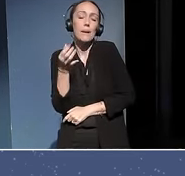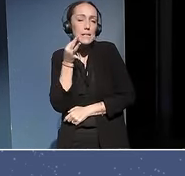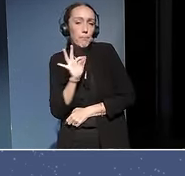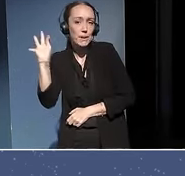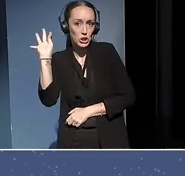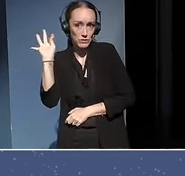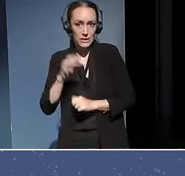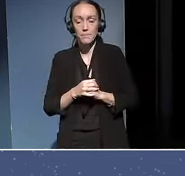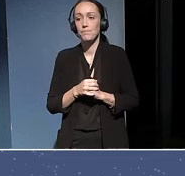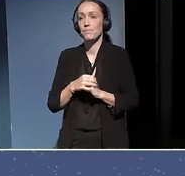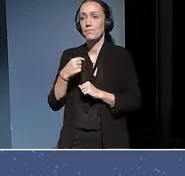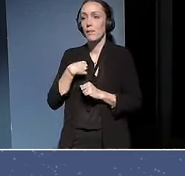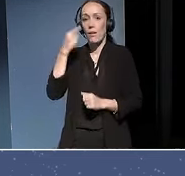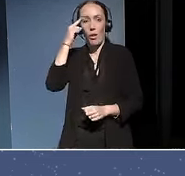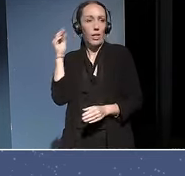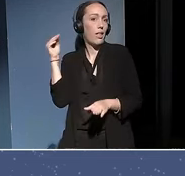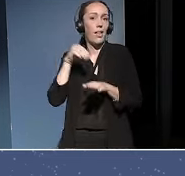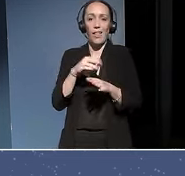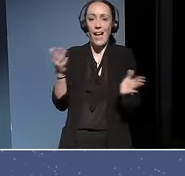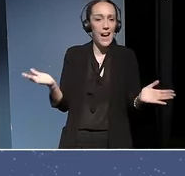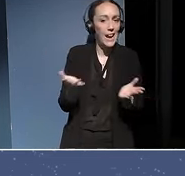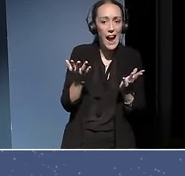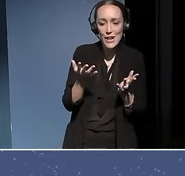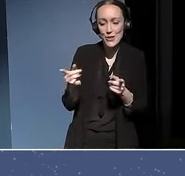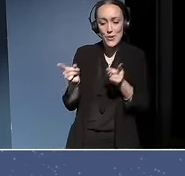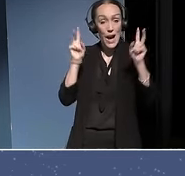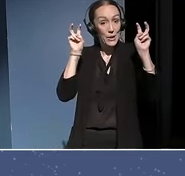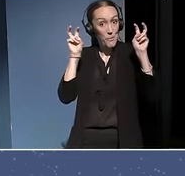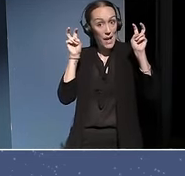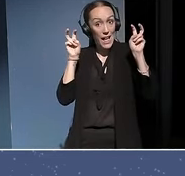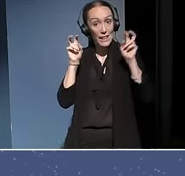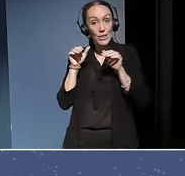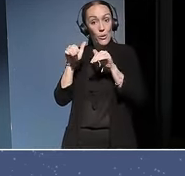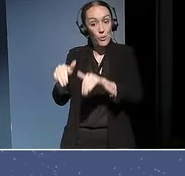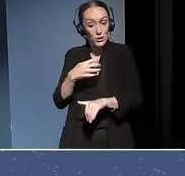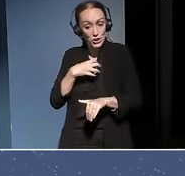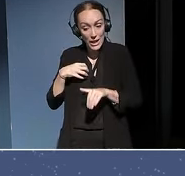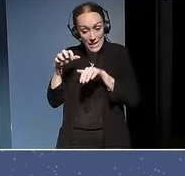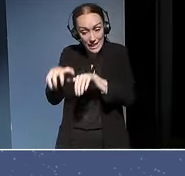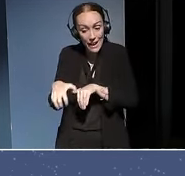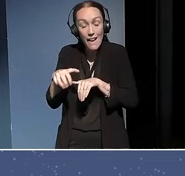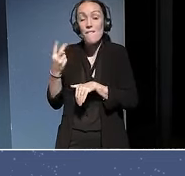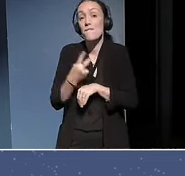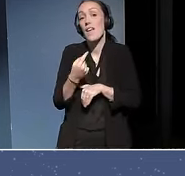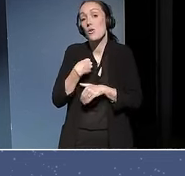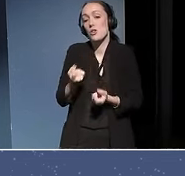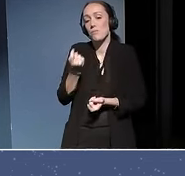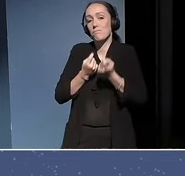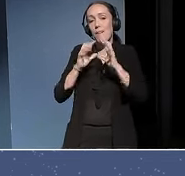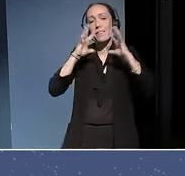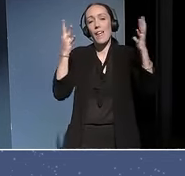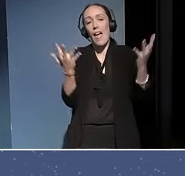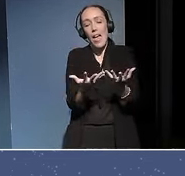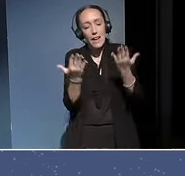sono capitato sono inciampato nella paleontologia tra virgolette perché io sono in realtà un geologo come direbbe il buon